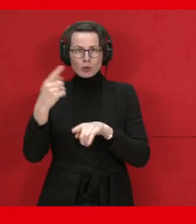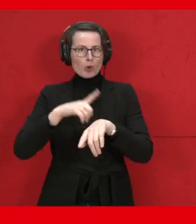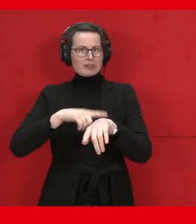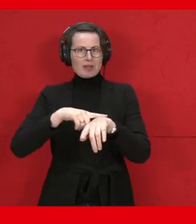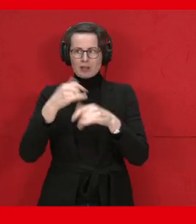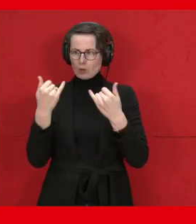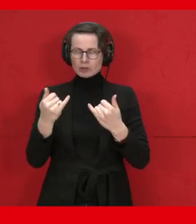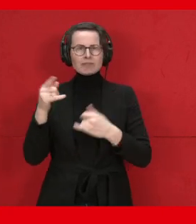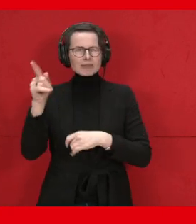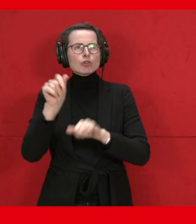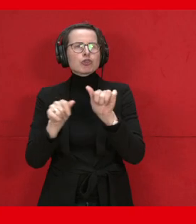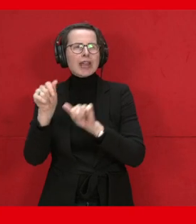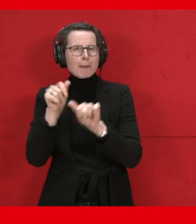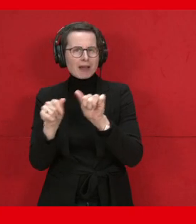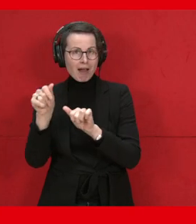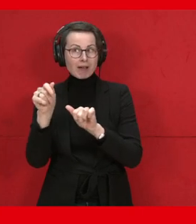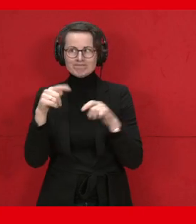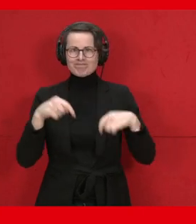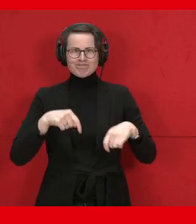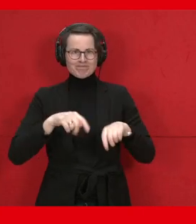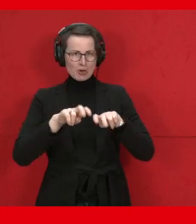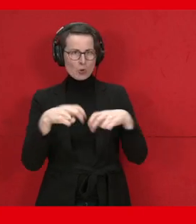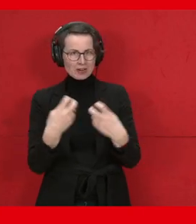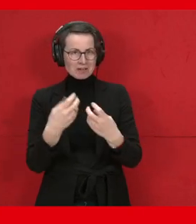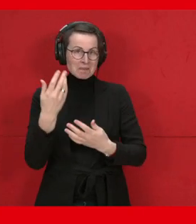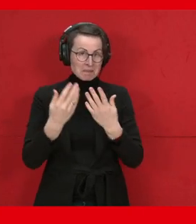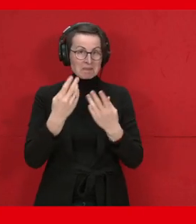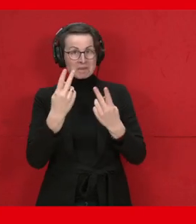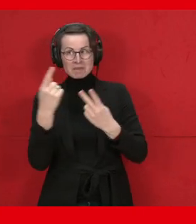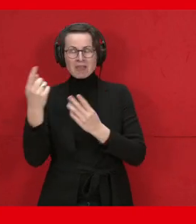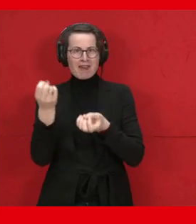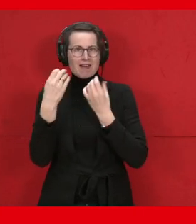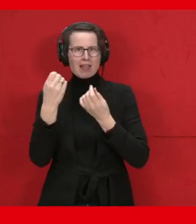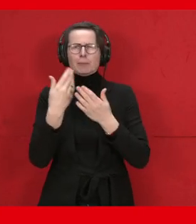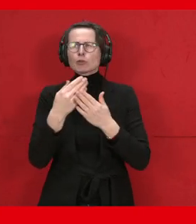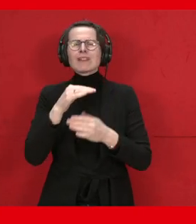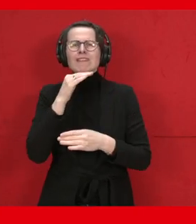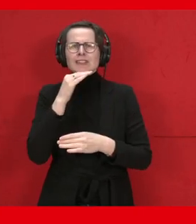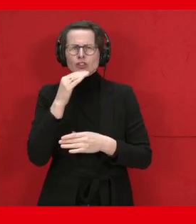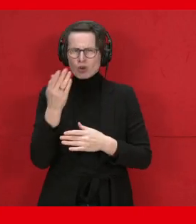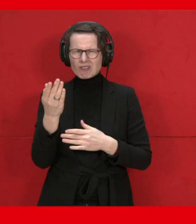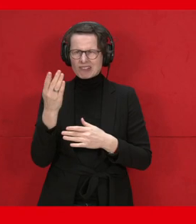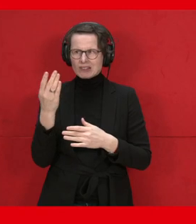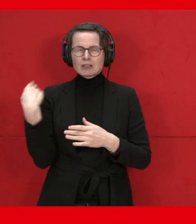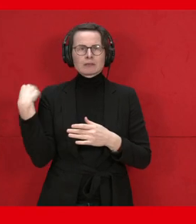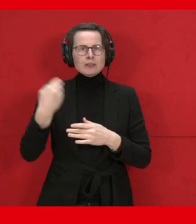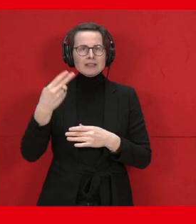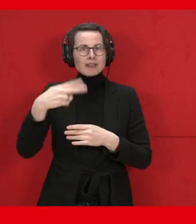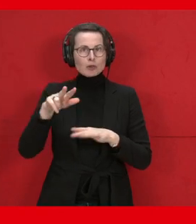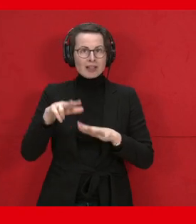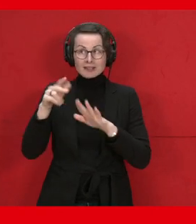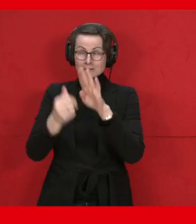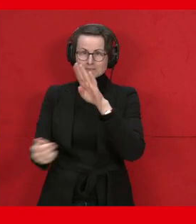Chemiker, das wird noch Bedeutung haben in dieser Runde. Hoffe ich, dass Sie uns das ein oder andere auch erklären, wenn wir zum Wasserstoff kommen. Seit 2018 an der Spitze